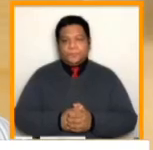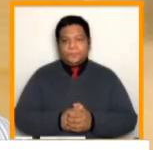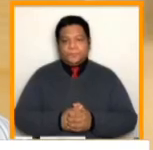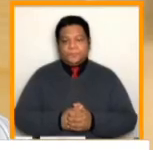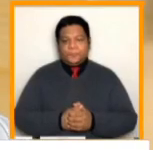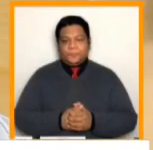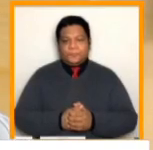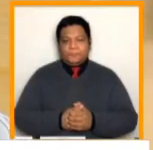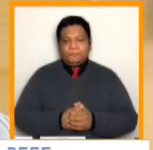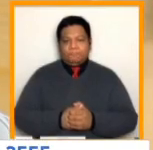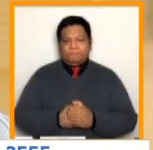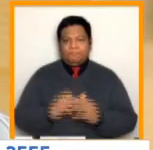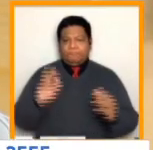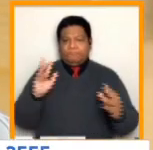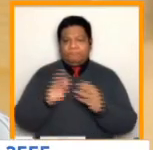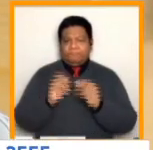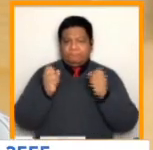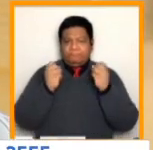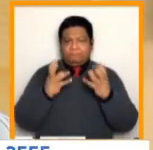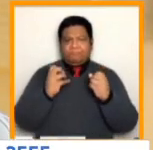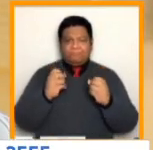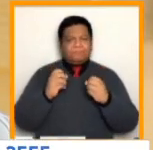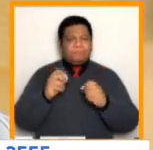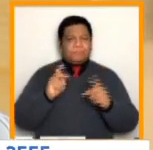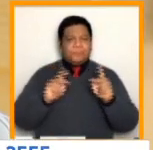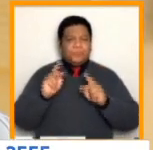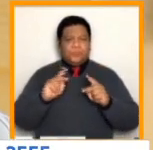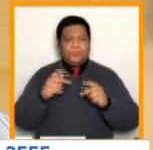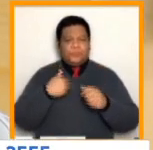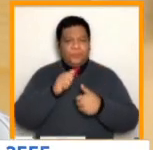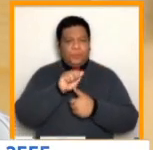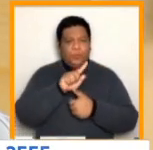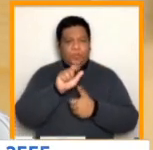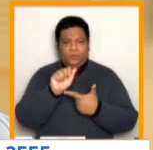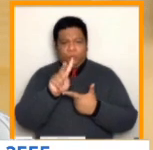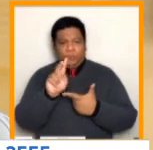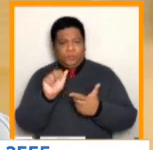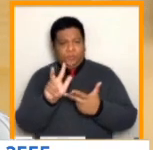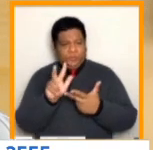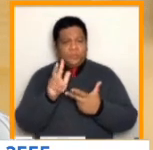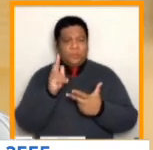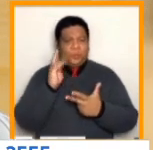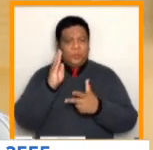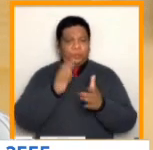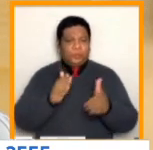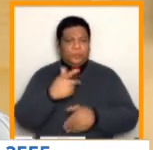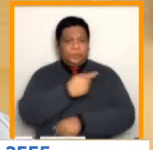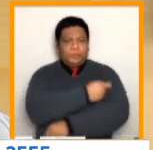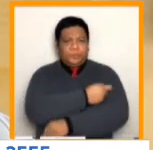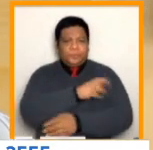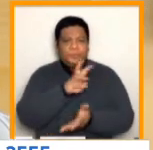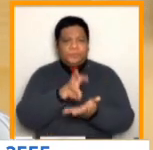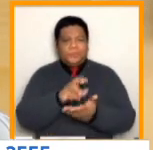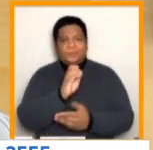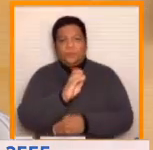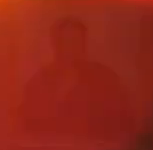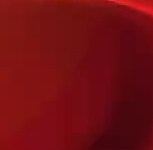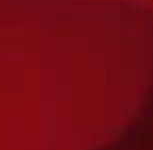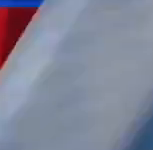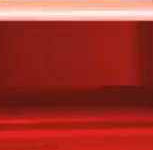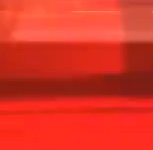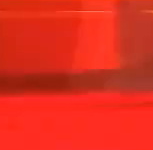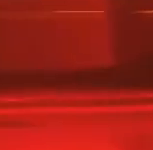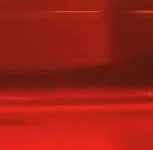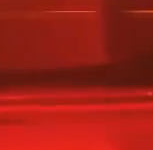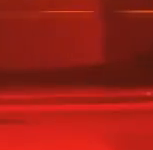Libu-libong residente mula sa A1 hanggang A3 category ang nakatakdang bakunahan sa Caloocan ngayong araw. At may unang balita live si